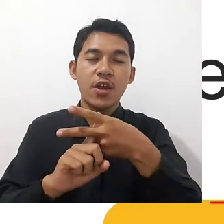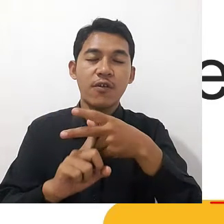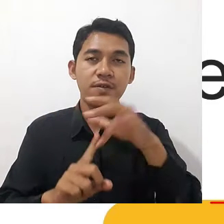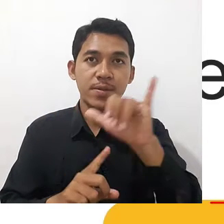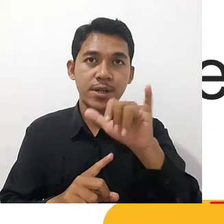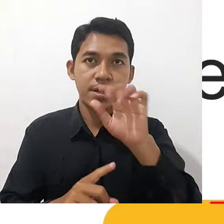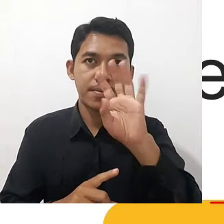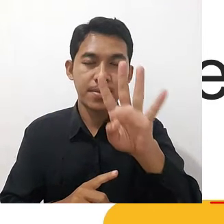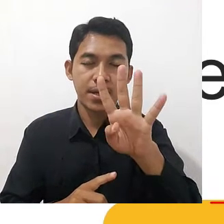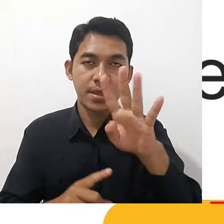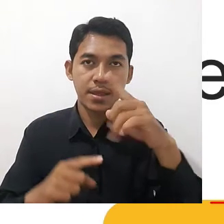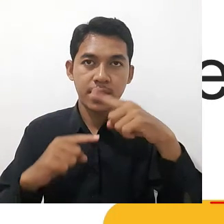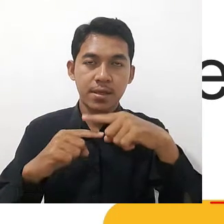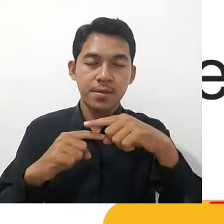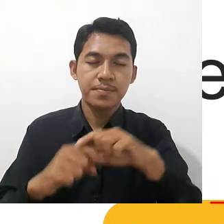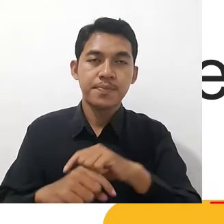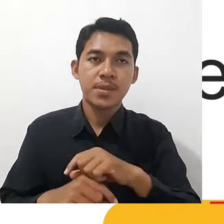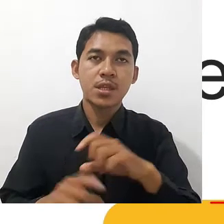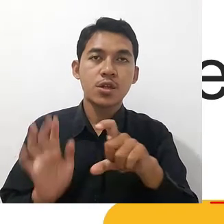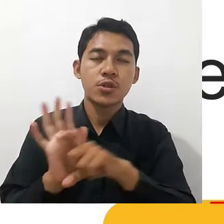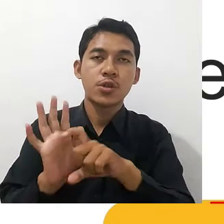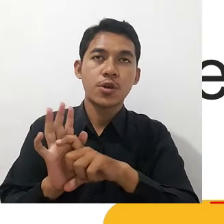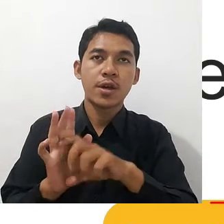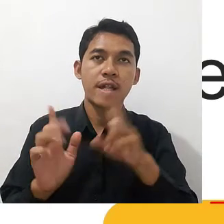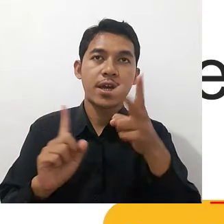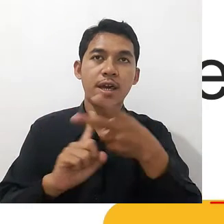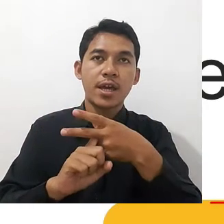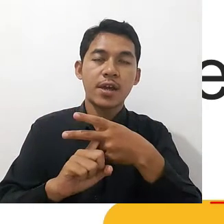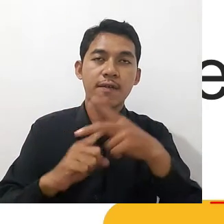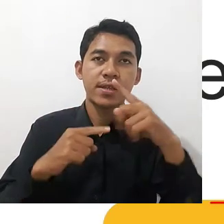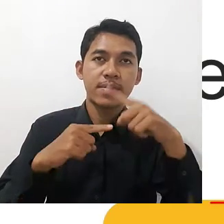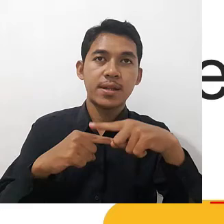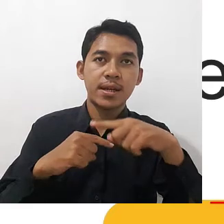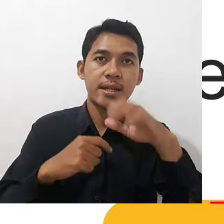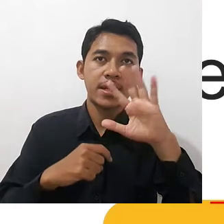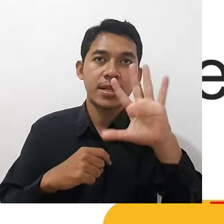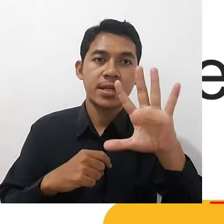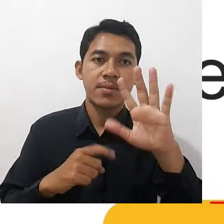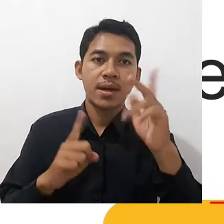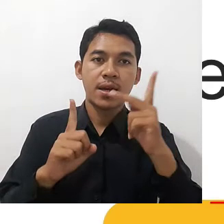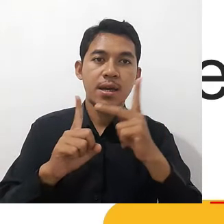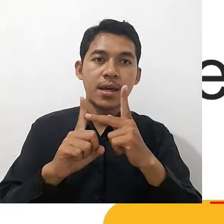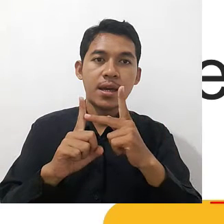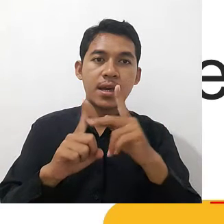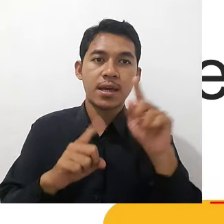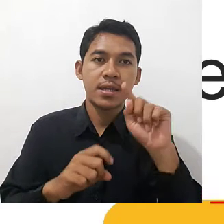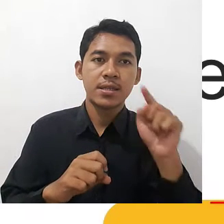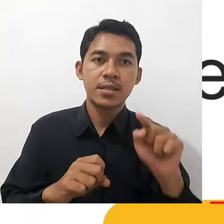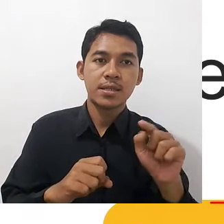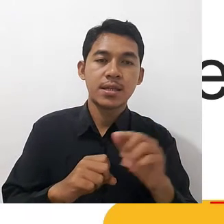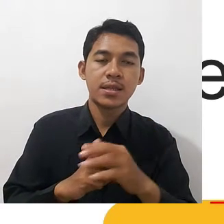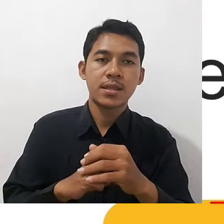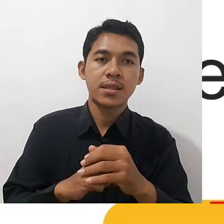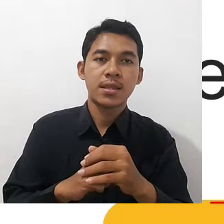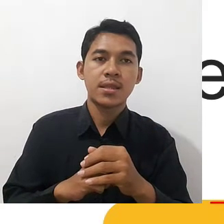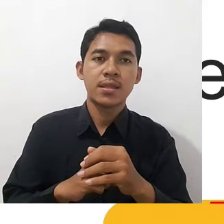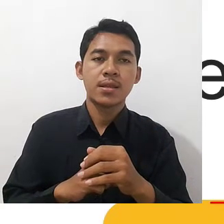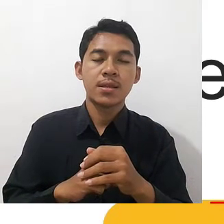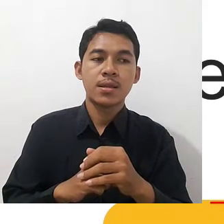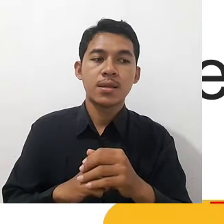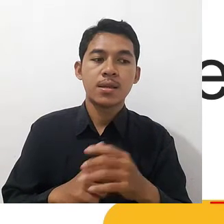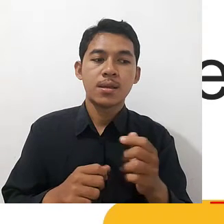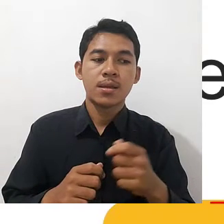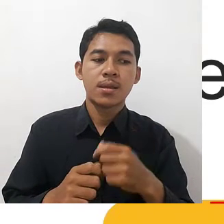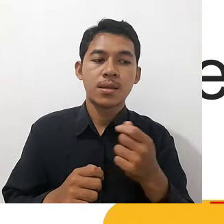4 Hz gitu ya. F sama dengan 4 Hz. Nah, yang ini misalkan F-nya itu sama dengan 5 Hz. Nah, bukan nggak mungkin kan di jalan itu tuh